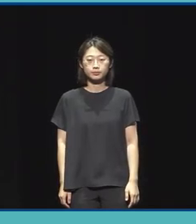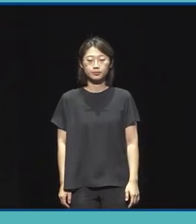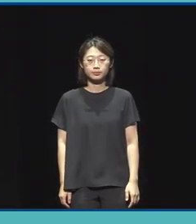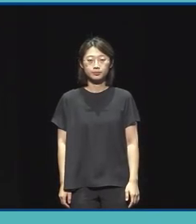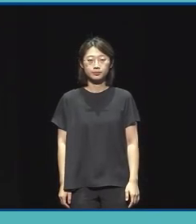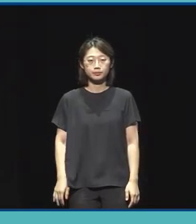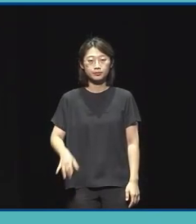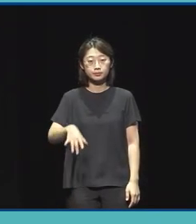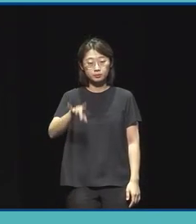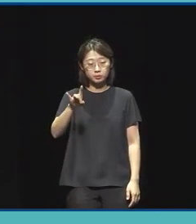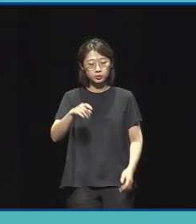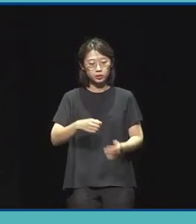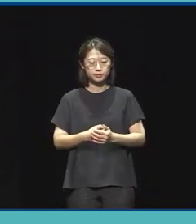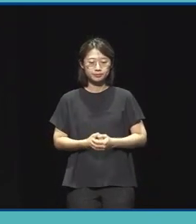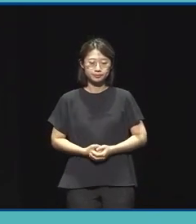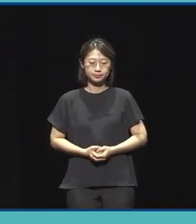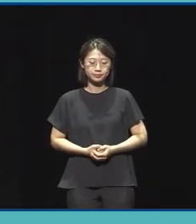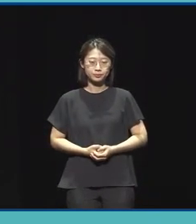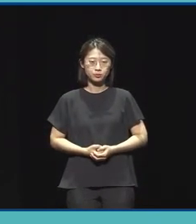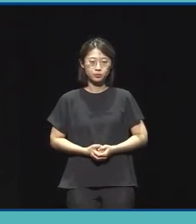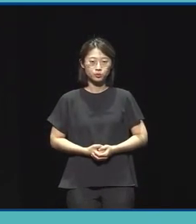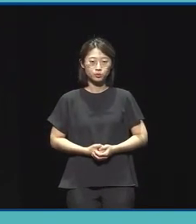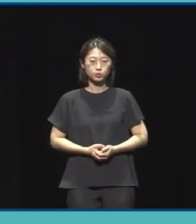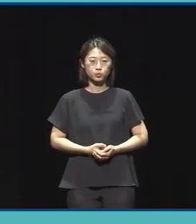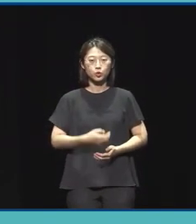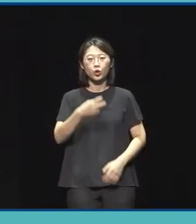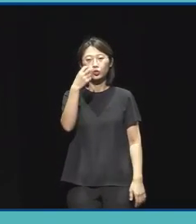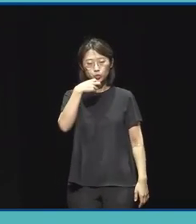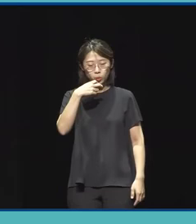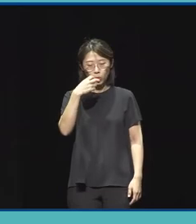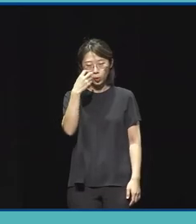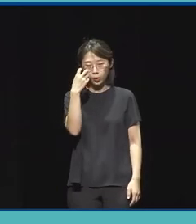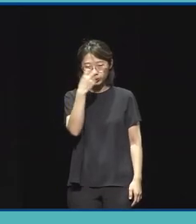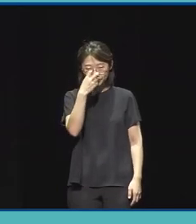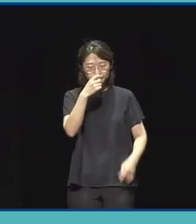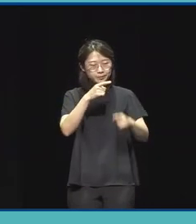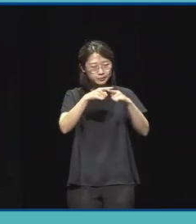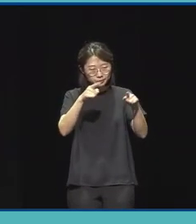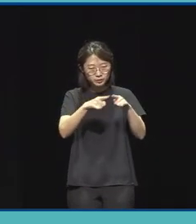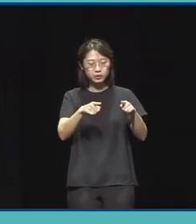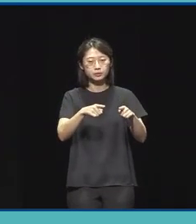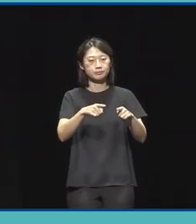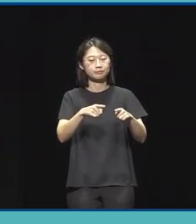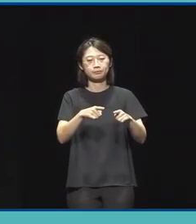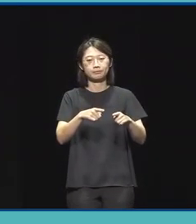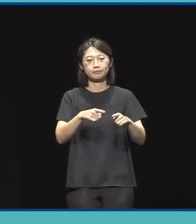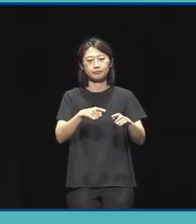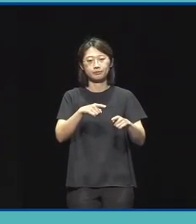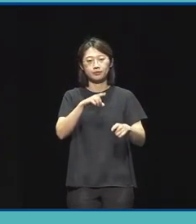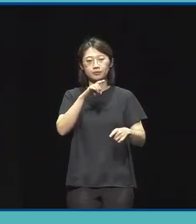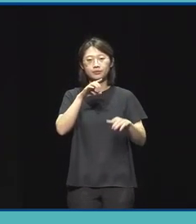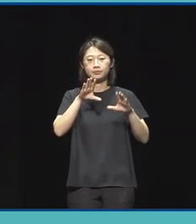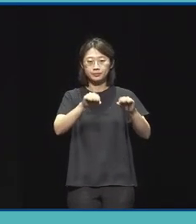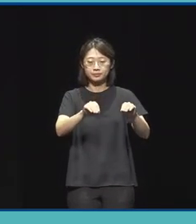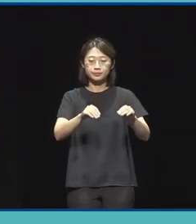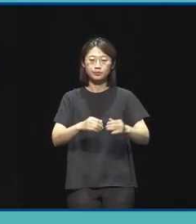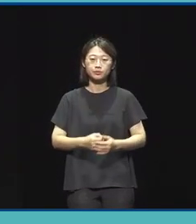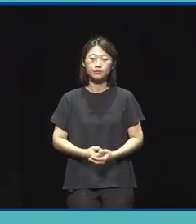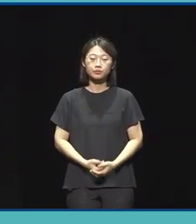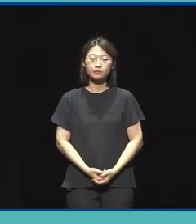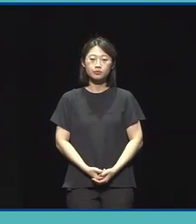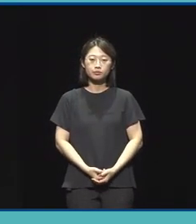먼저 심의위원 중복 심의 금지입니다 다양한 그 저희들